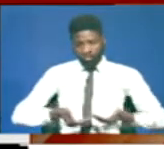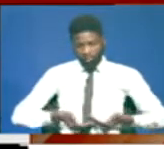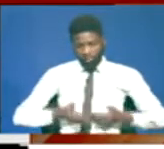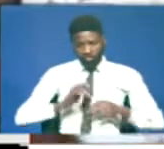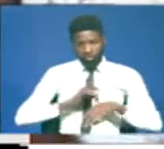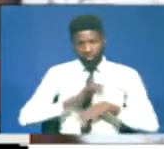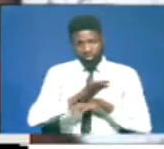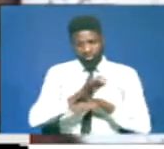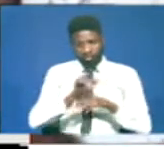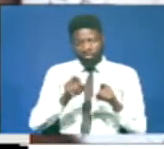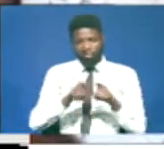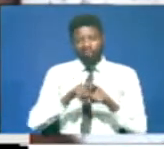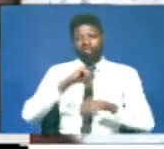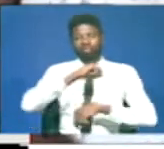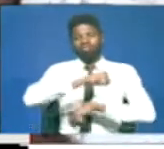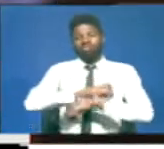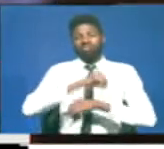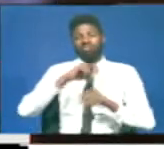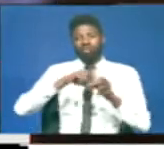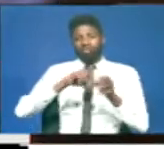wazazi.